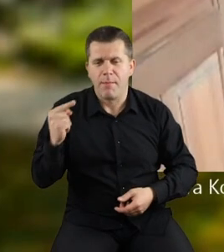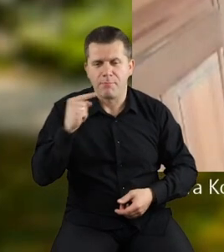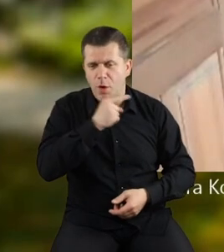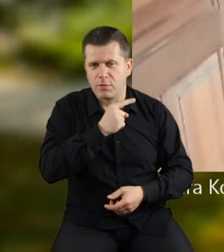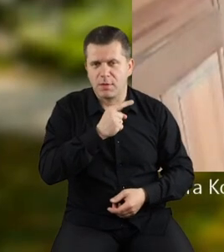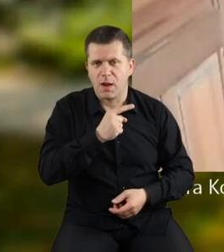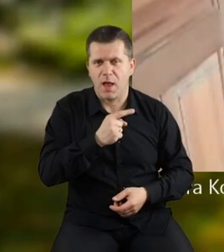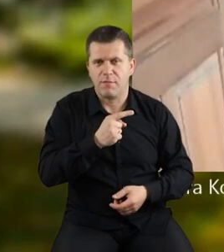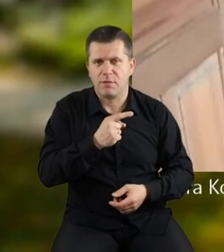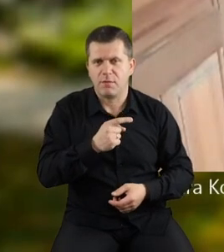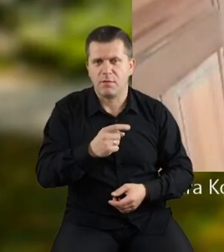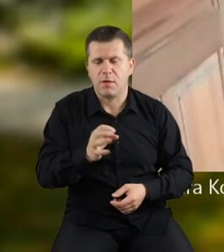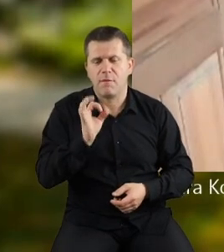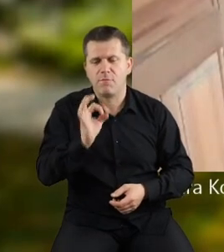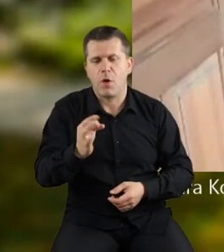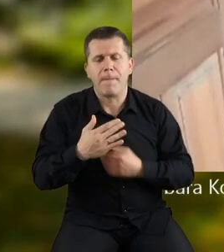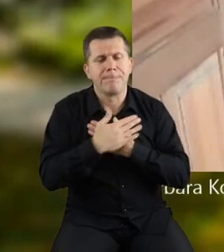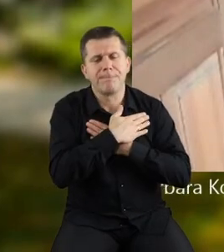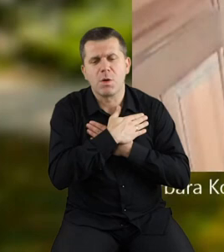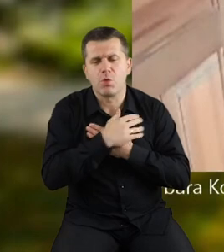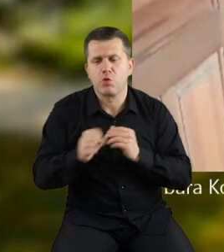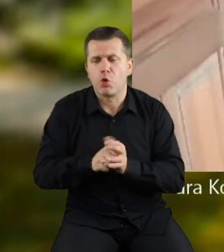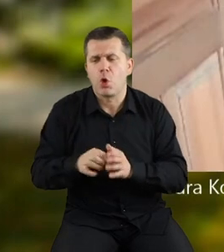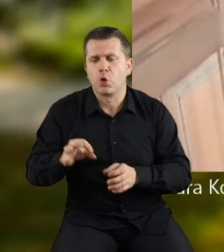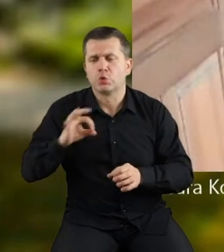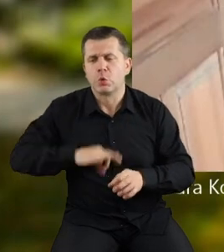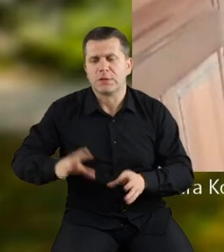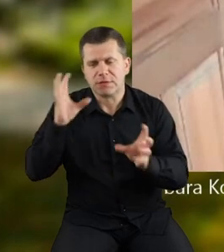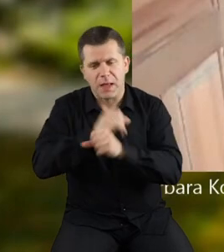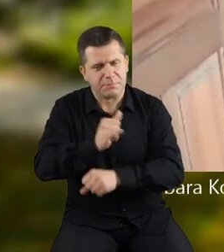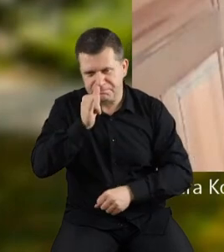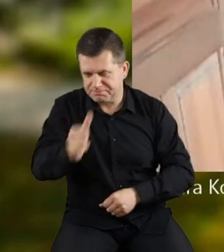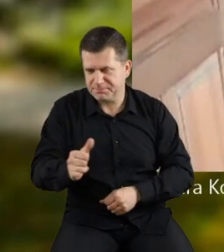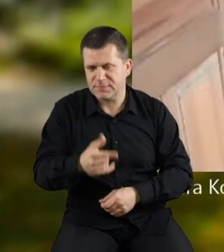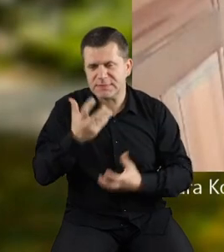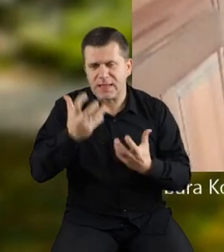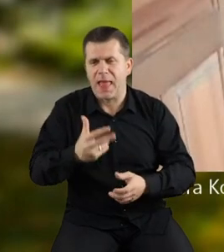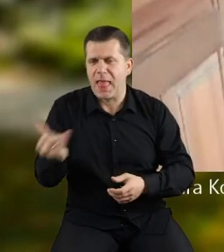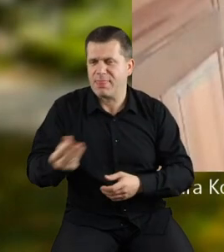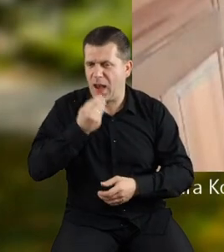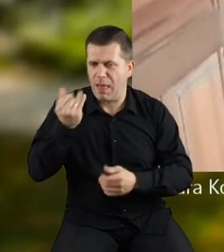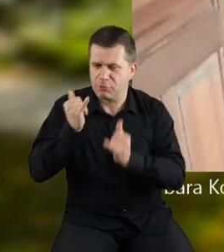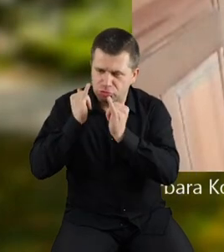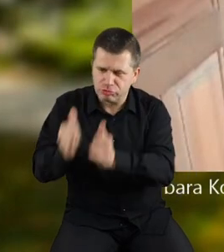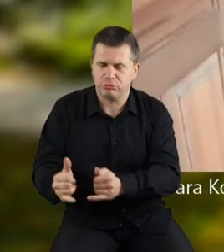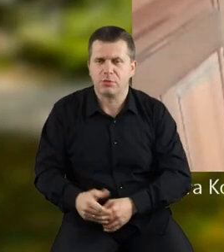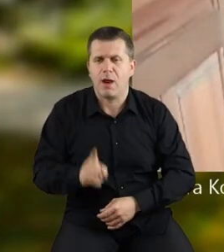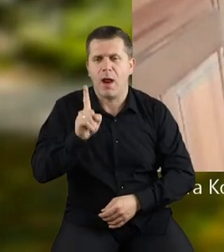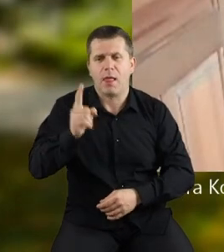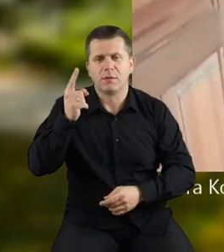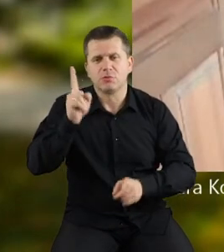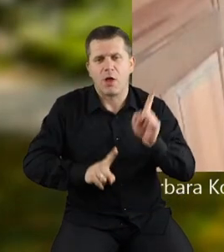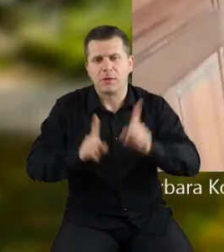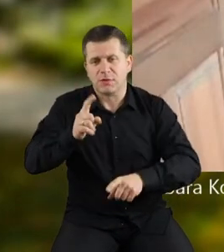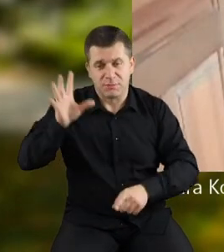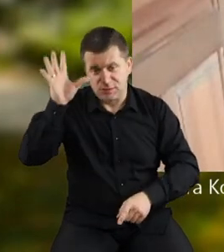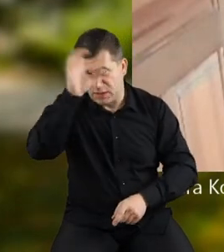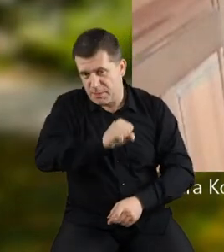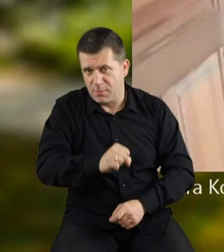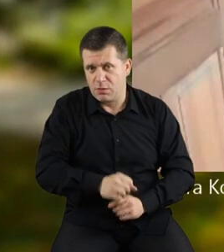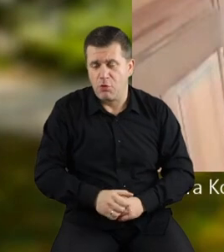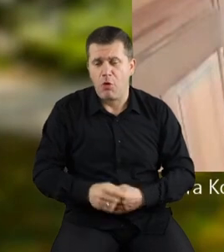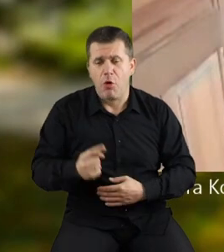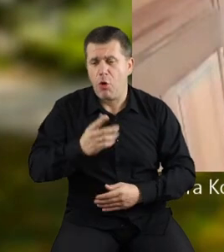przecież nie potrafią zagłuszyć swojej miłości do córek, chcą najlepiej, ale jednocześnie czasami